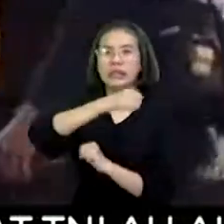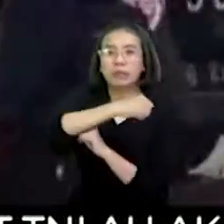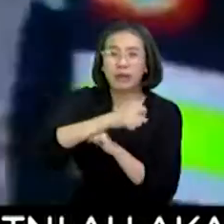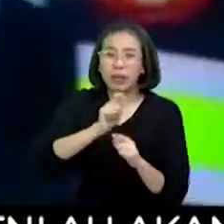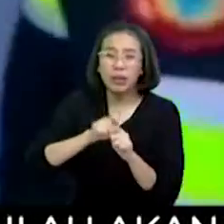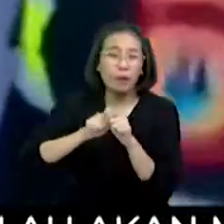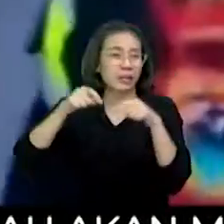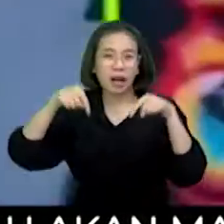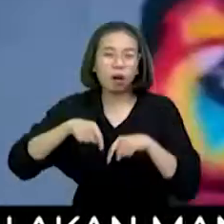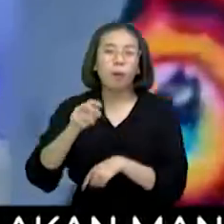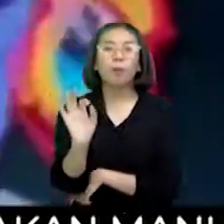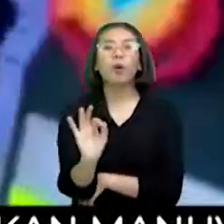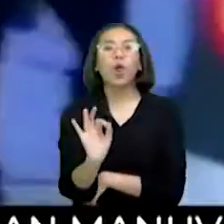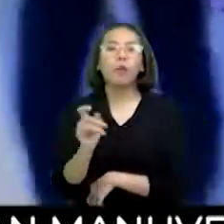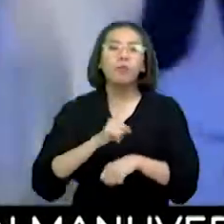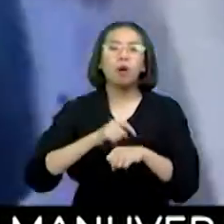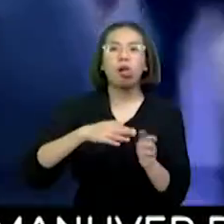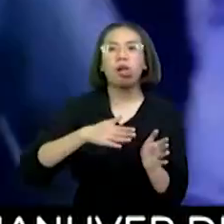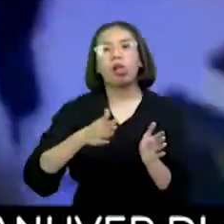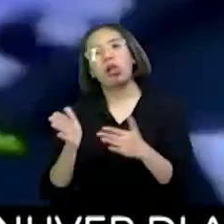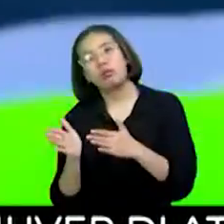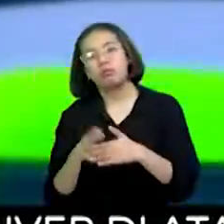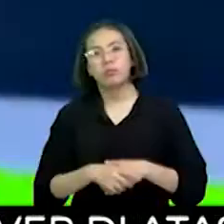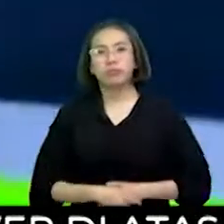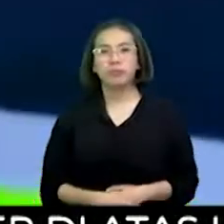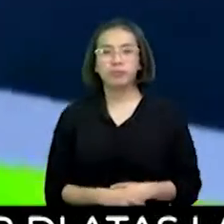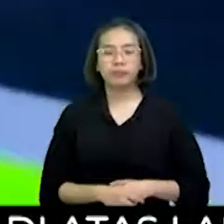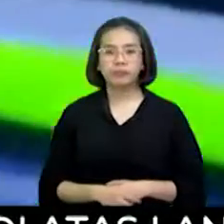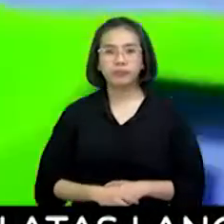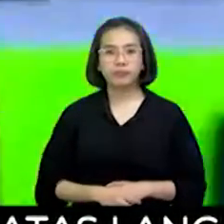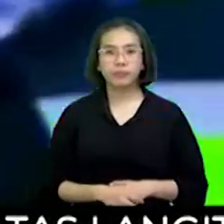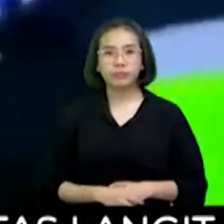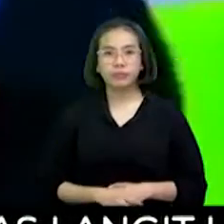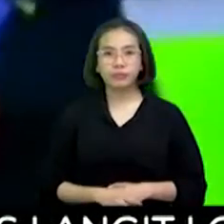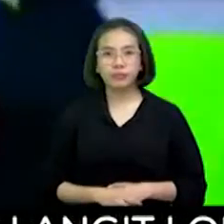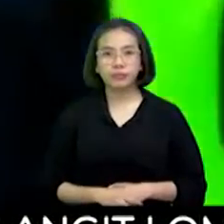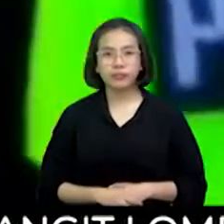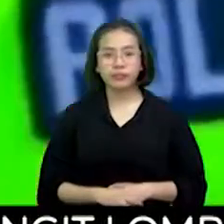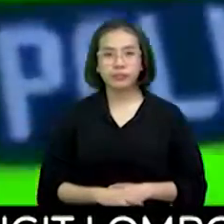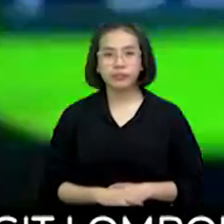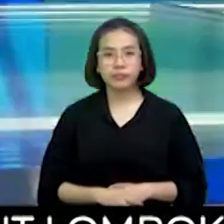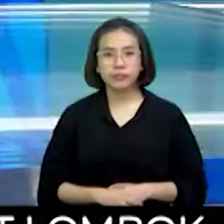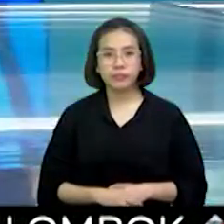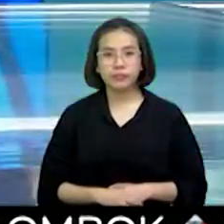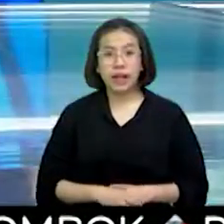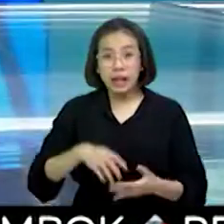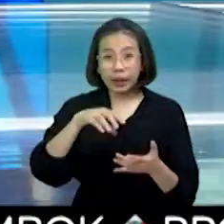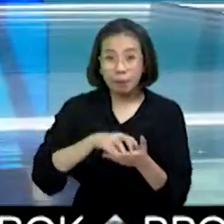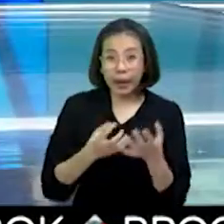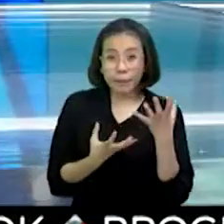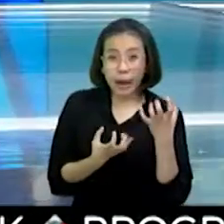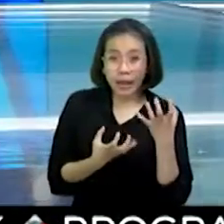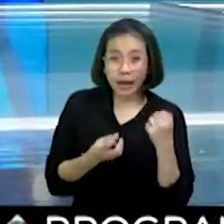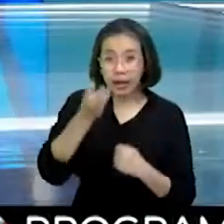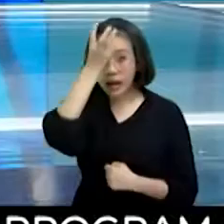molor. Dari Kota Palopo, Sulawesi Selatan, Nasrudin Rubak, iNews melaporkan. Pemirsa, banjir di